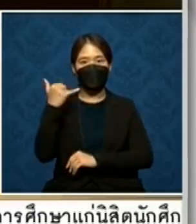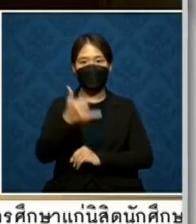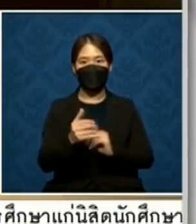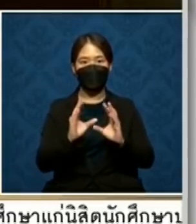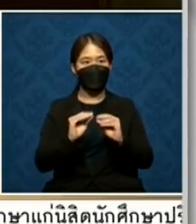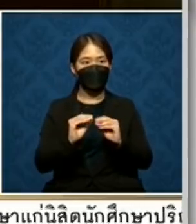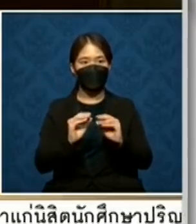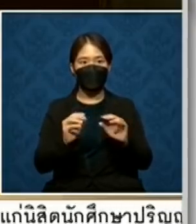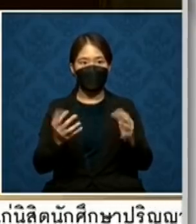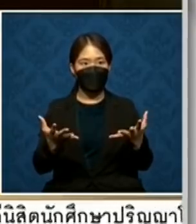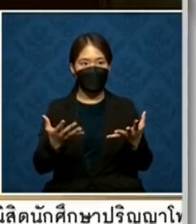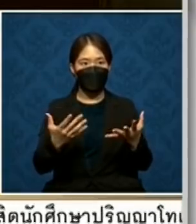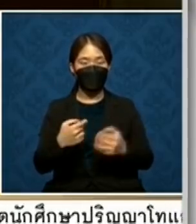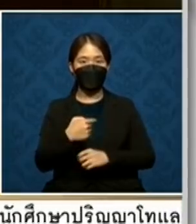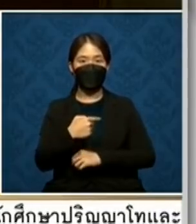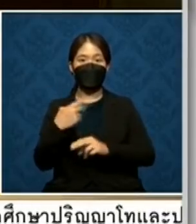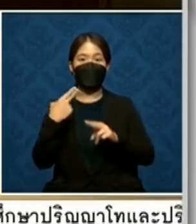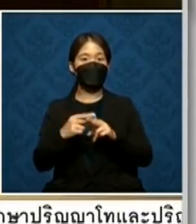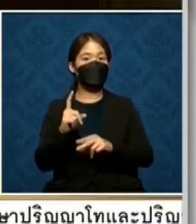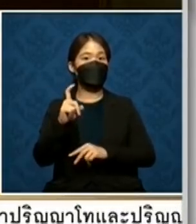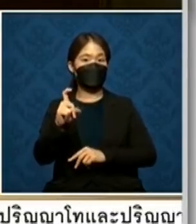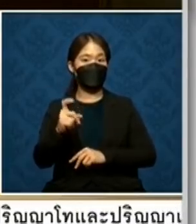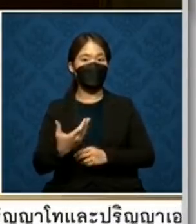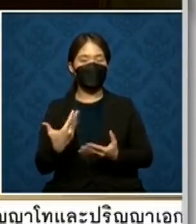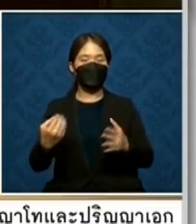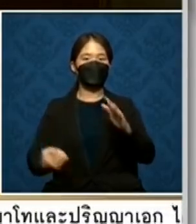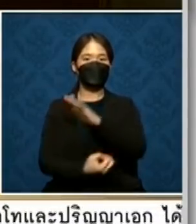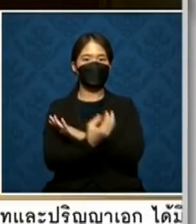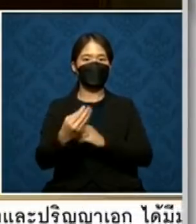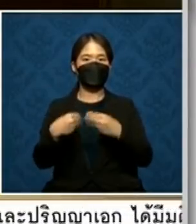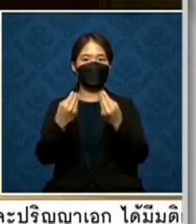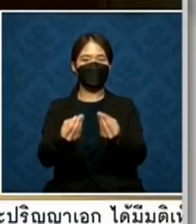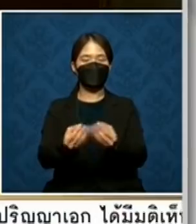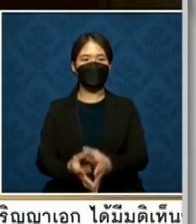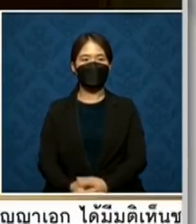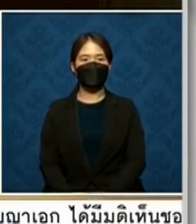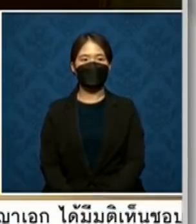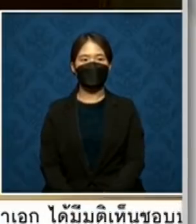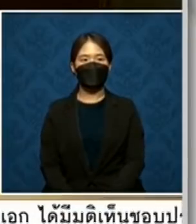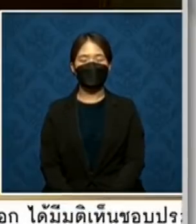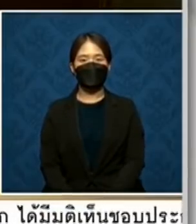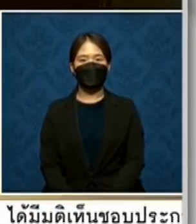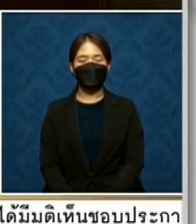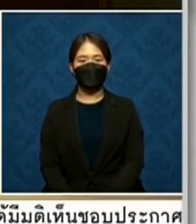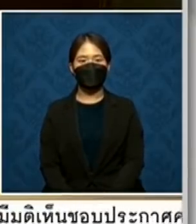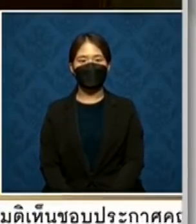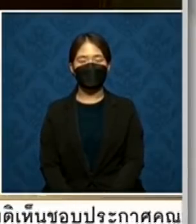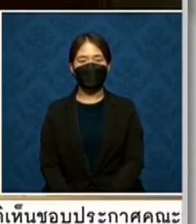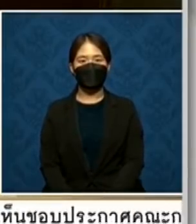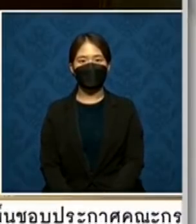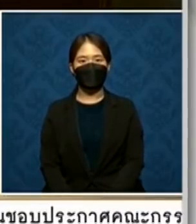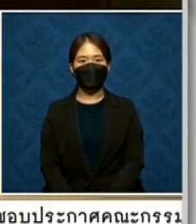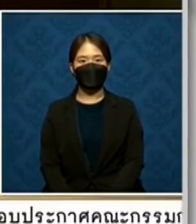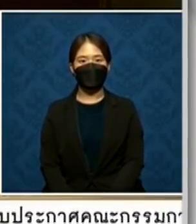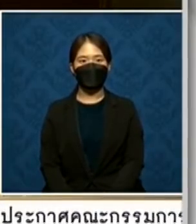จะถือว่าเขาไม่มาประชุมเนี่ยก็ไม่ได้เพราะเขาผิดเขารับองค์ประชุมเมื่อแต่วันต้นที่มาลงคะแนนมาลงชื่อตอน